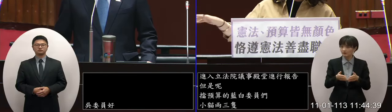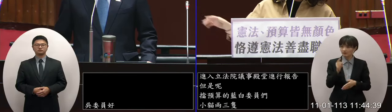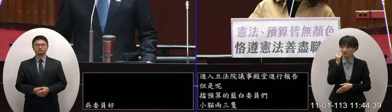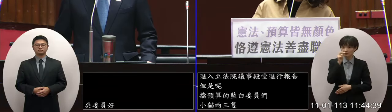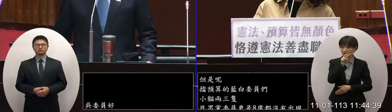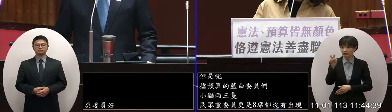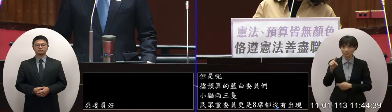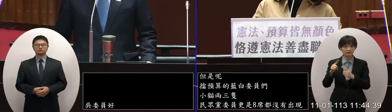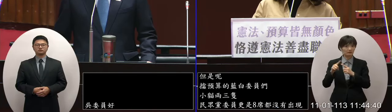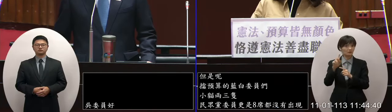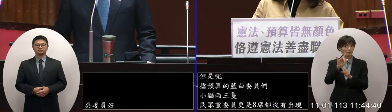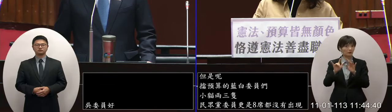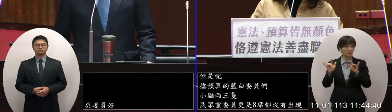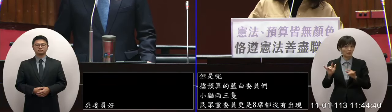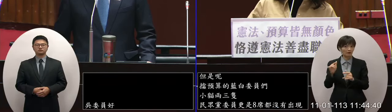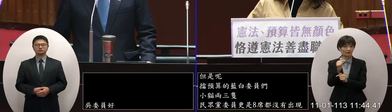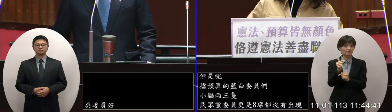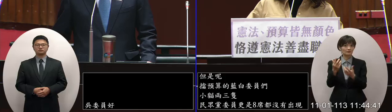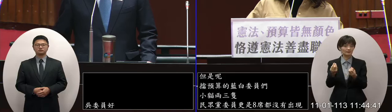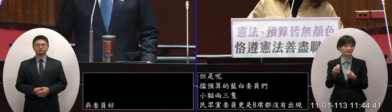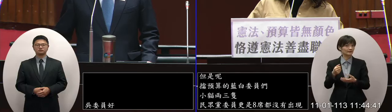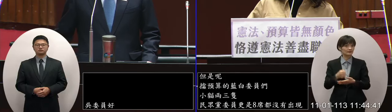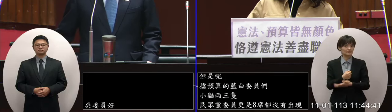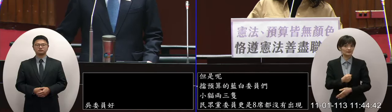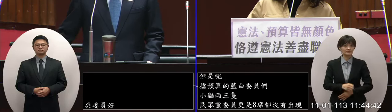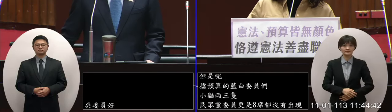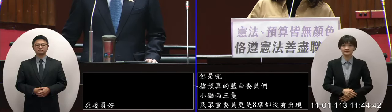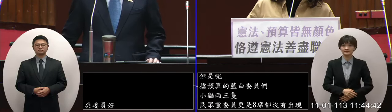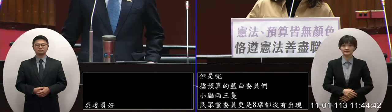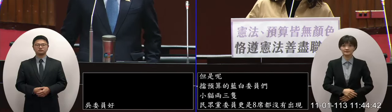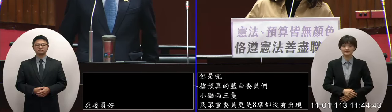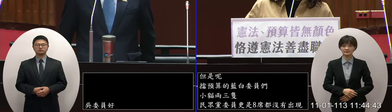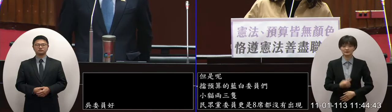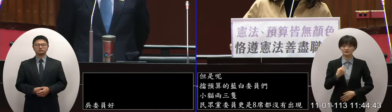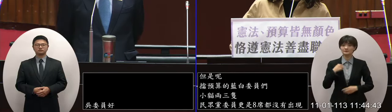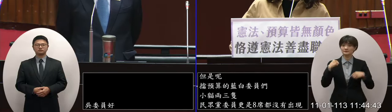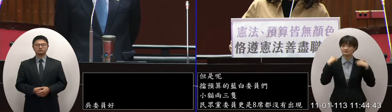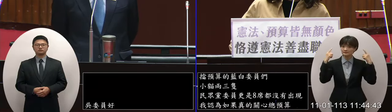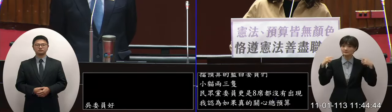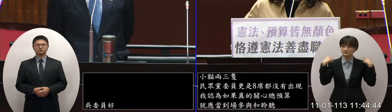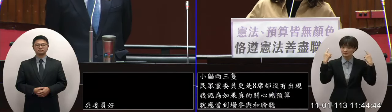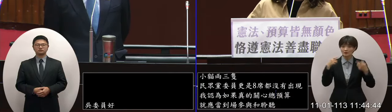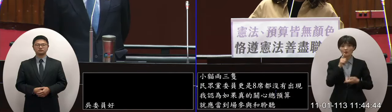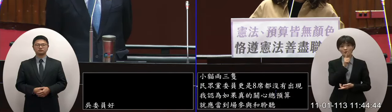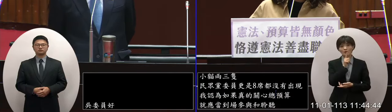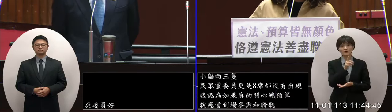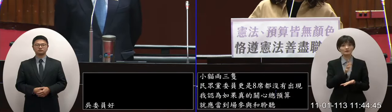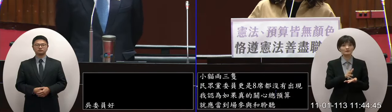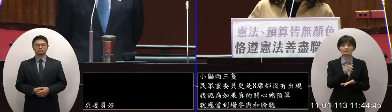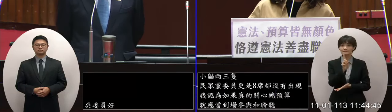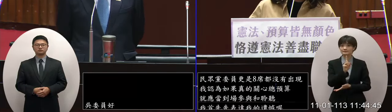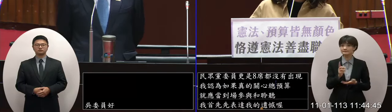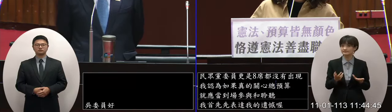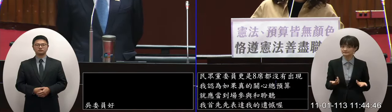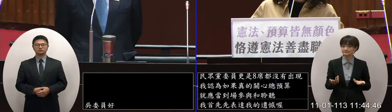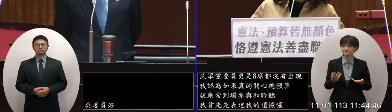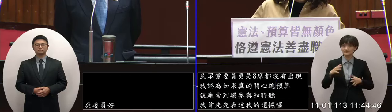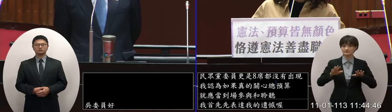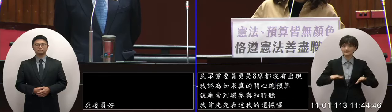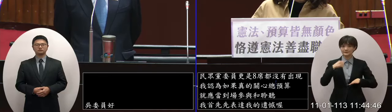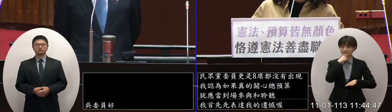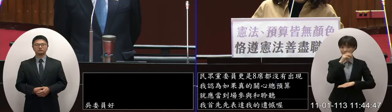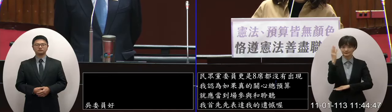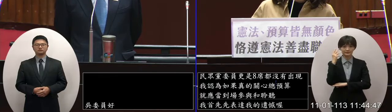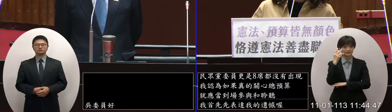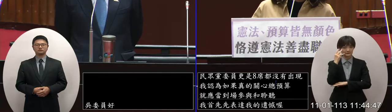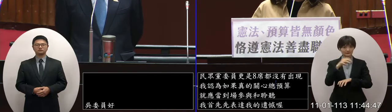哦。那我常常有个说法，现在台湾的政治环